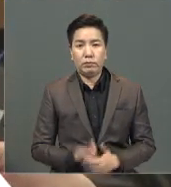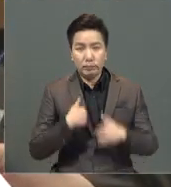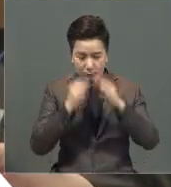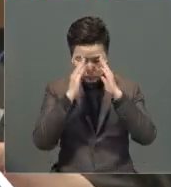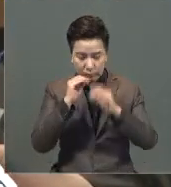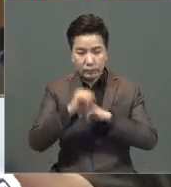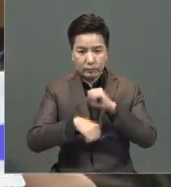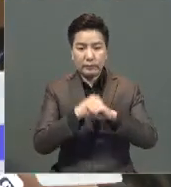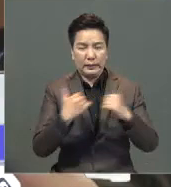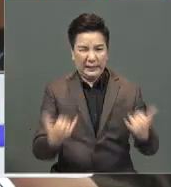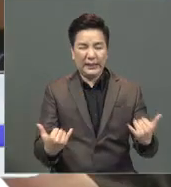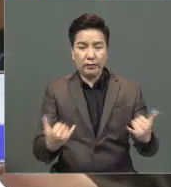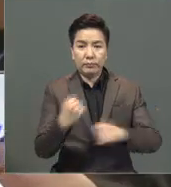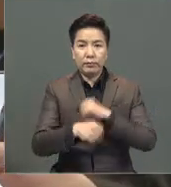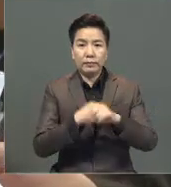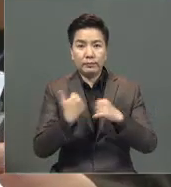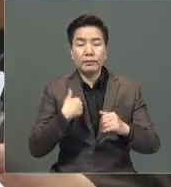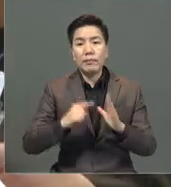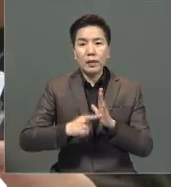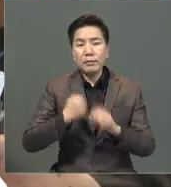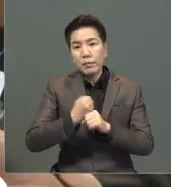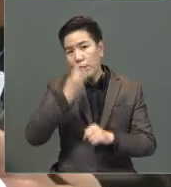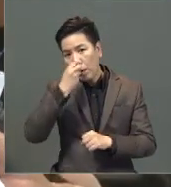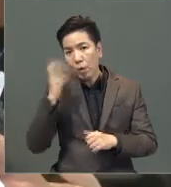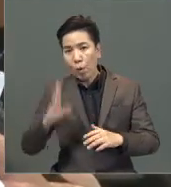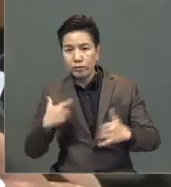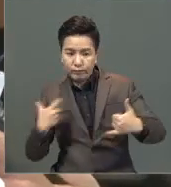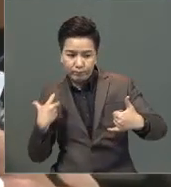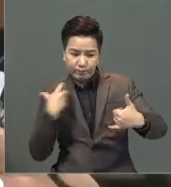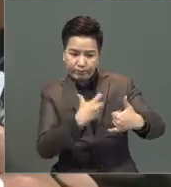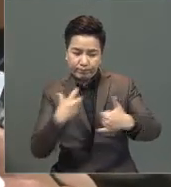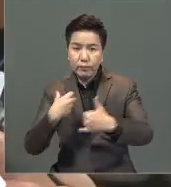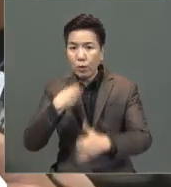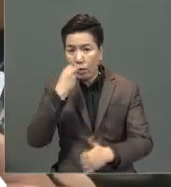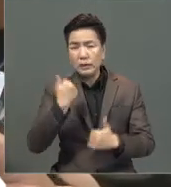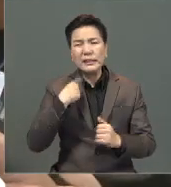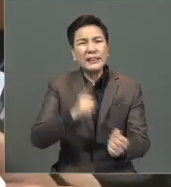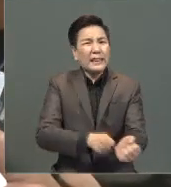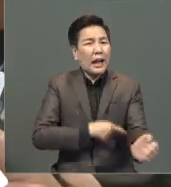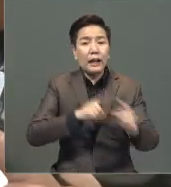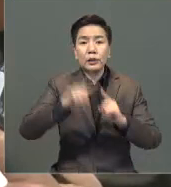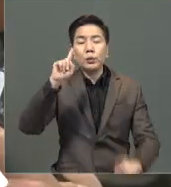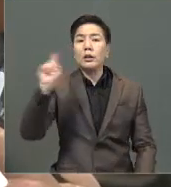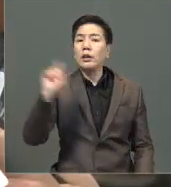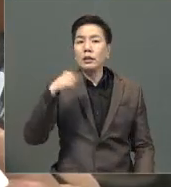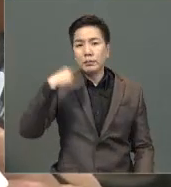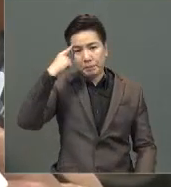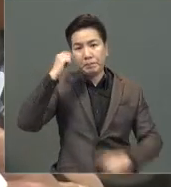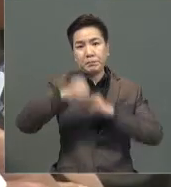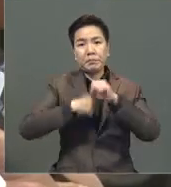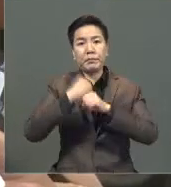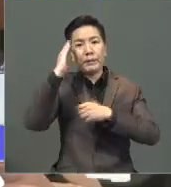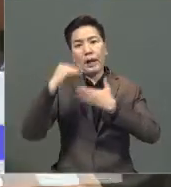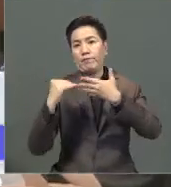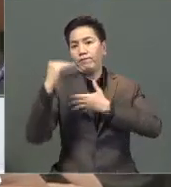อยู่ในช่วงปีนี้อยู่ครับก็เพื่อที่จะให้เราได้เริ่มทำการทดสอบในคนได้หรืออย่างช้าก็คงจะเป็นช่วงต้นปีหน้า